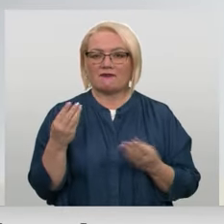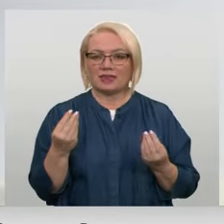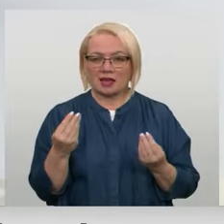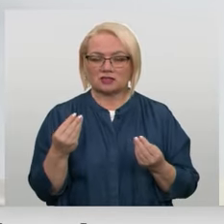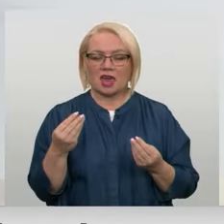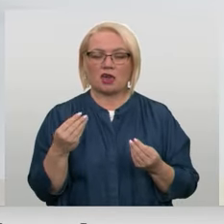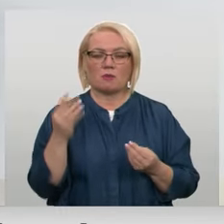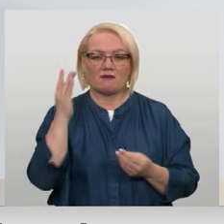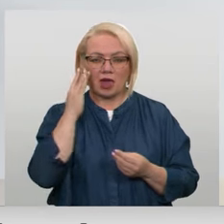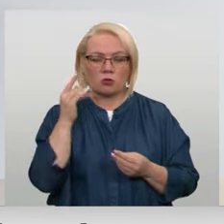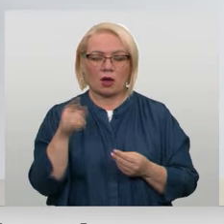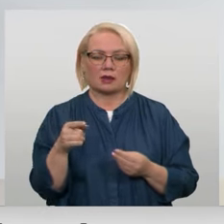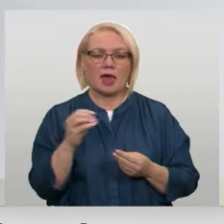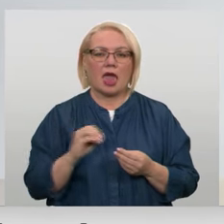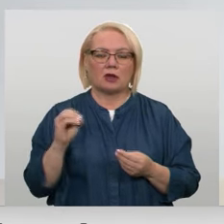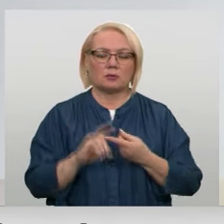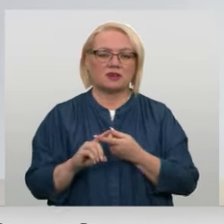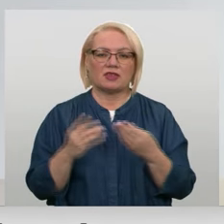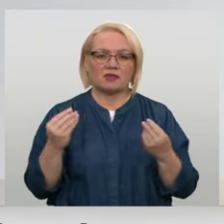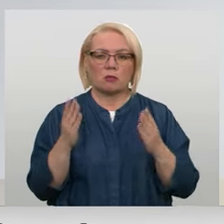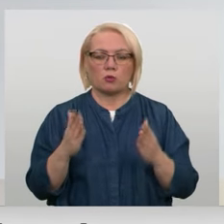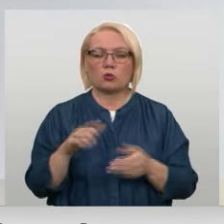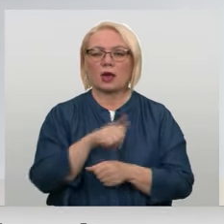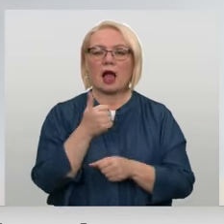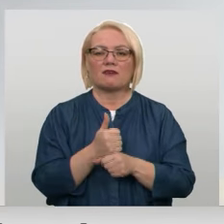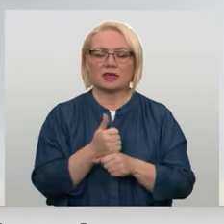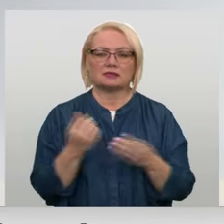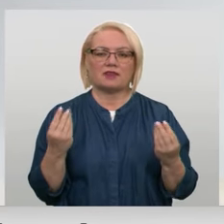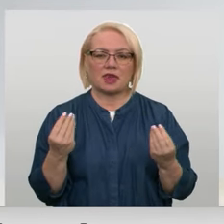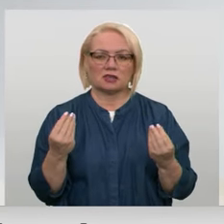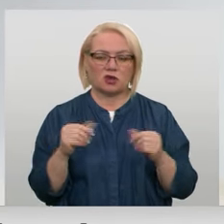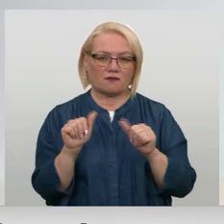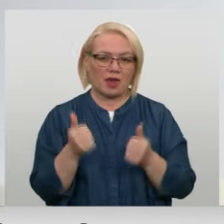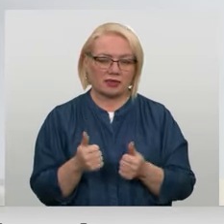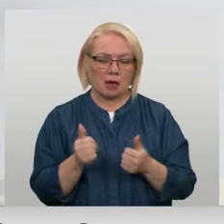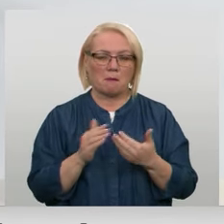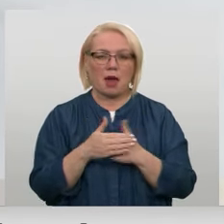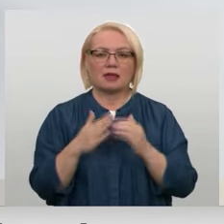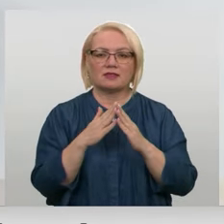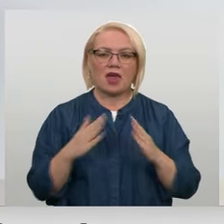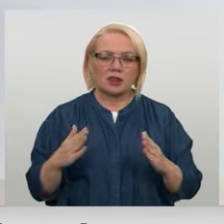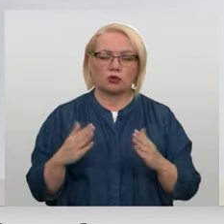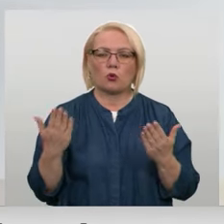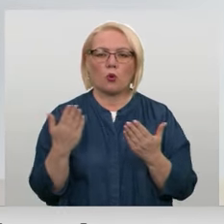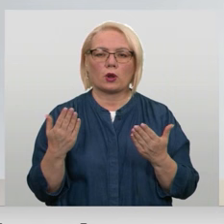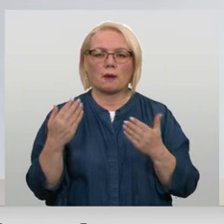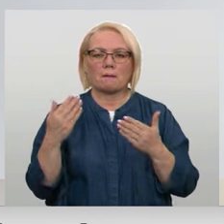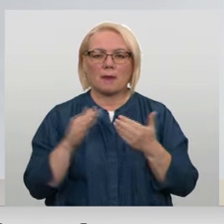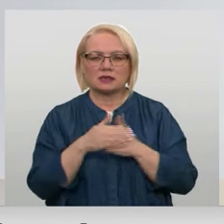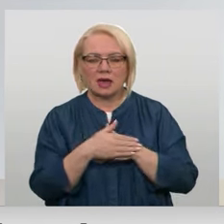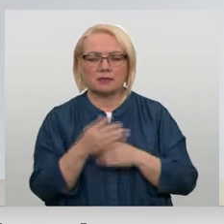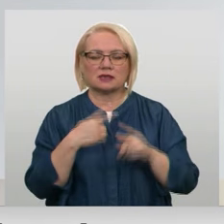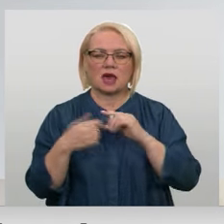Eiropas Savienības fondu finansējums būtu kā viens no galvenajiem finansējuma avotiem – patvērtņu vai vietu, kur patvērties atjaunošanai